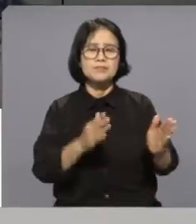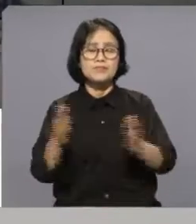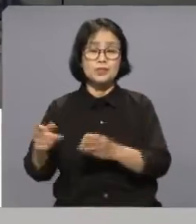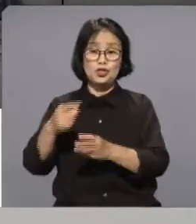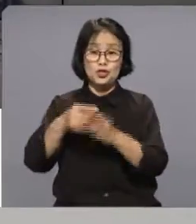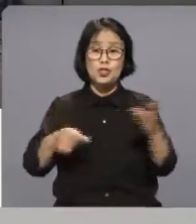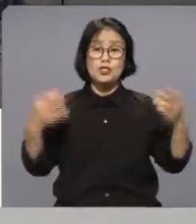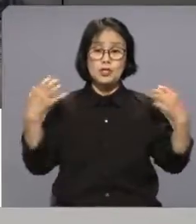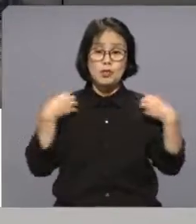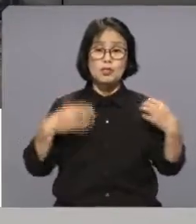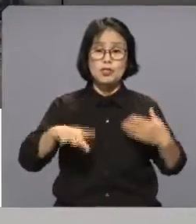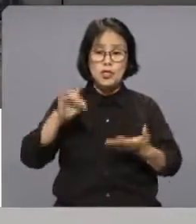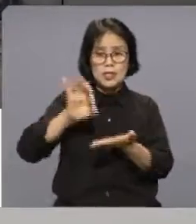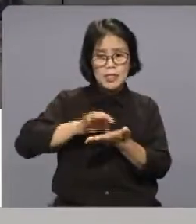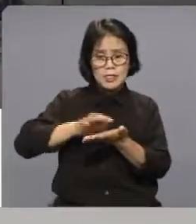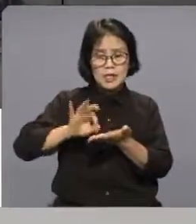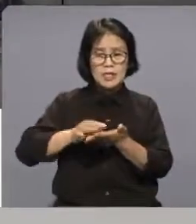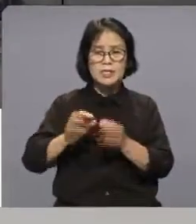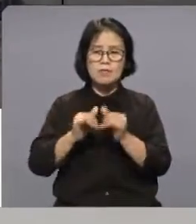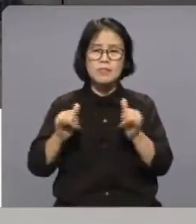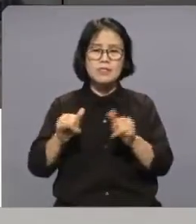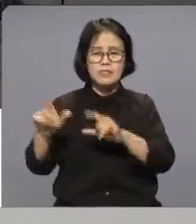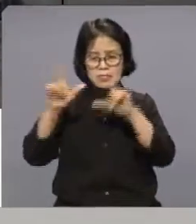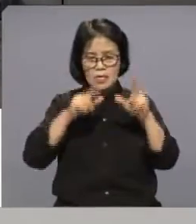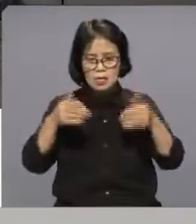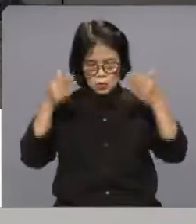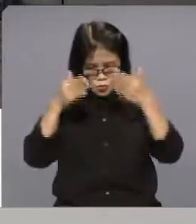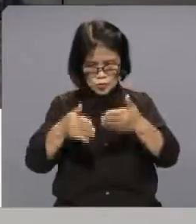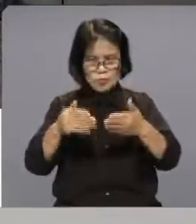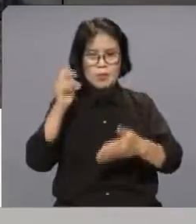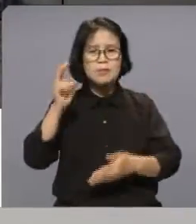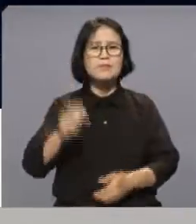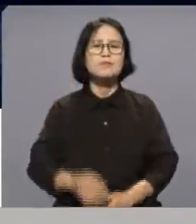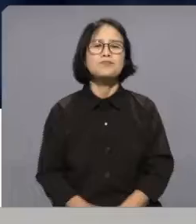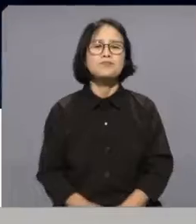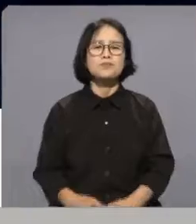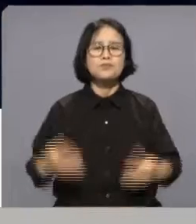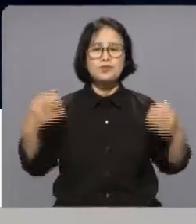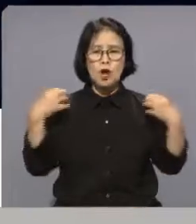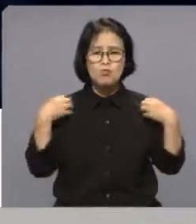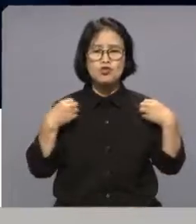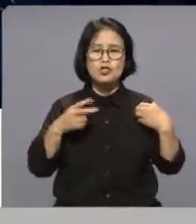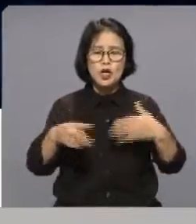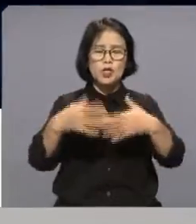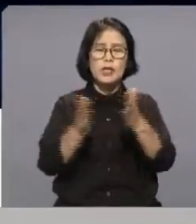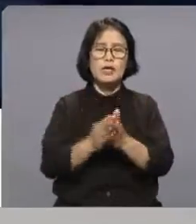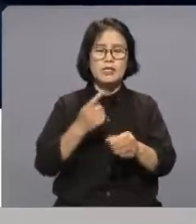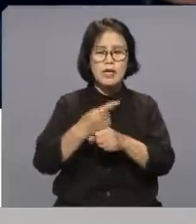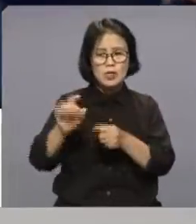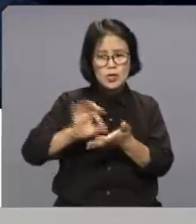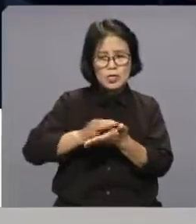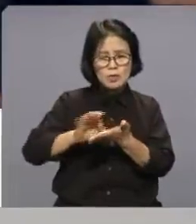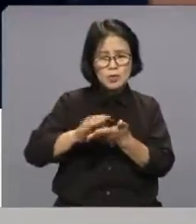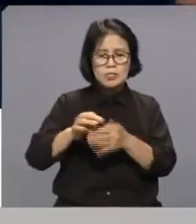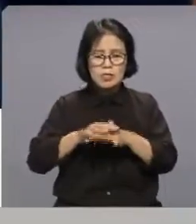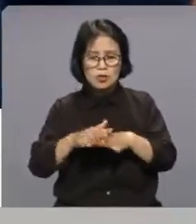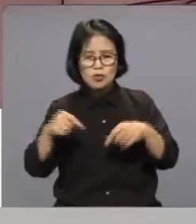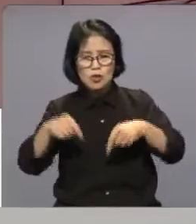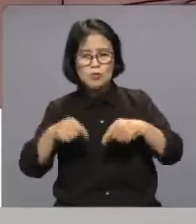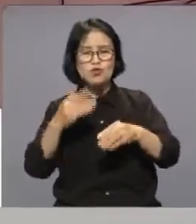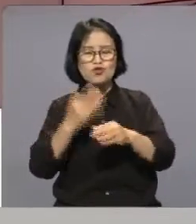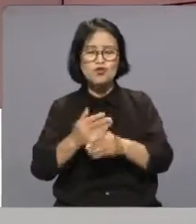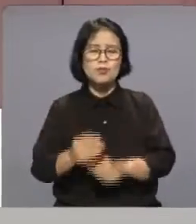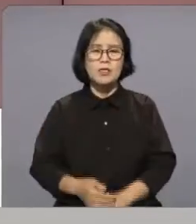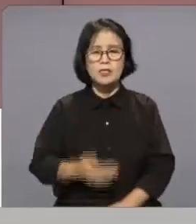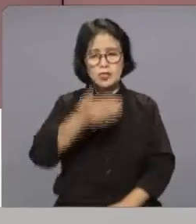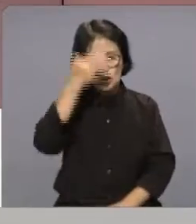윤성열 정부 첫 예산안은 민생에 초점이 맞춰질 전망입니다 정부와 여당이 내년도 예산안 편성을 놓고 협의 중인데